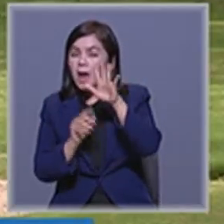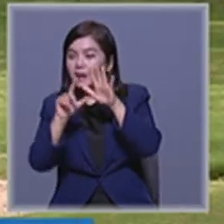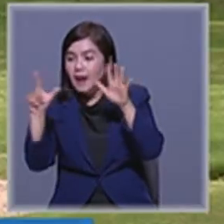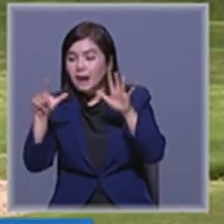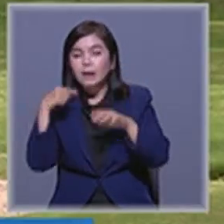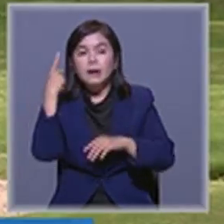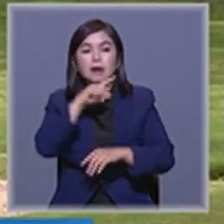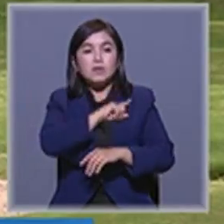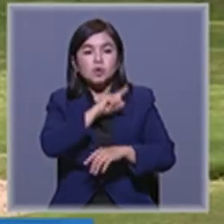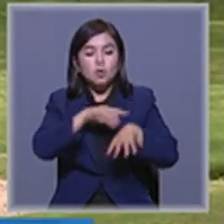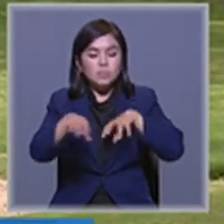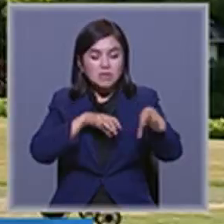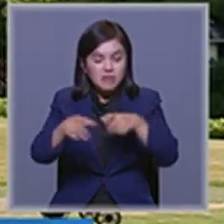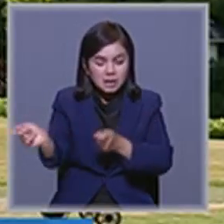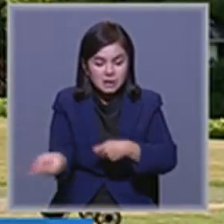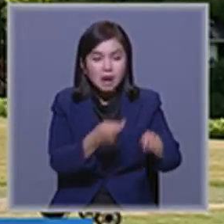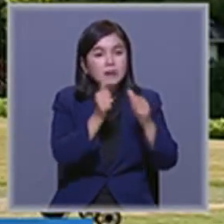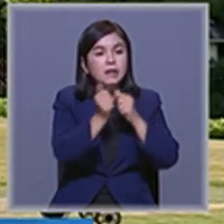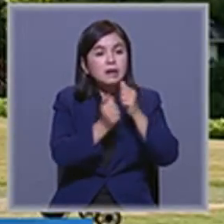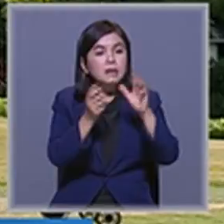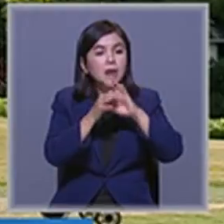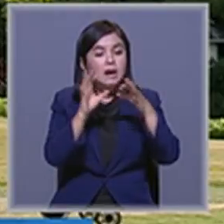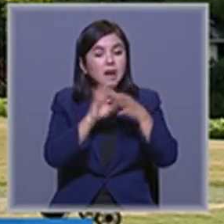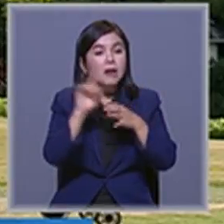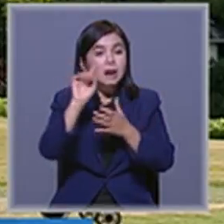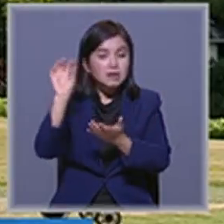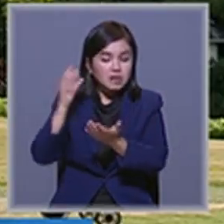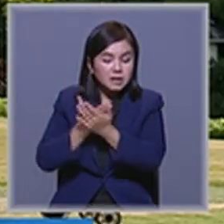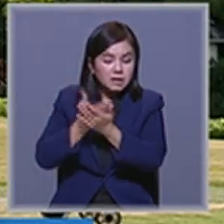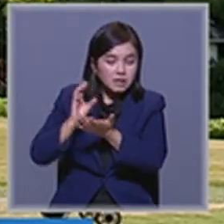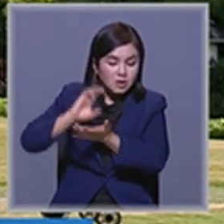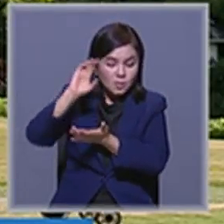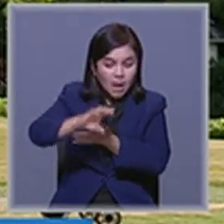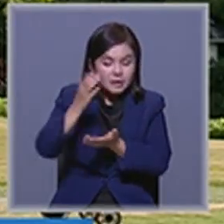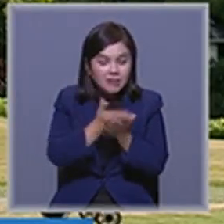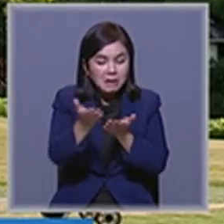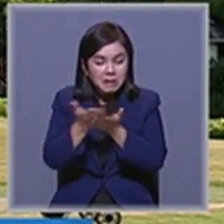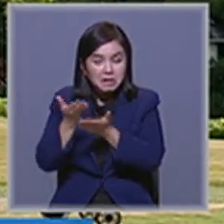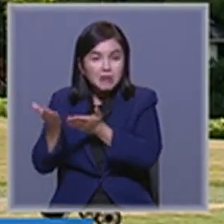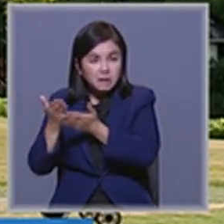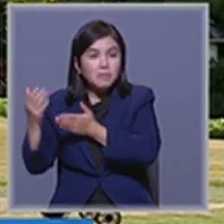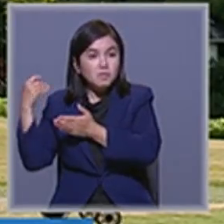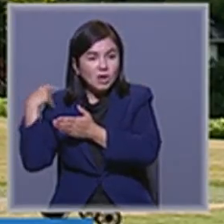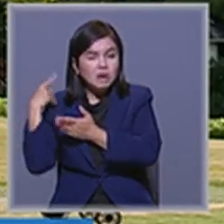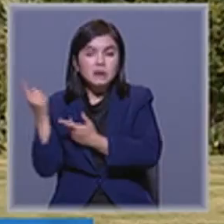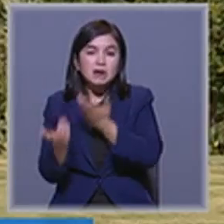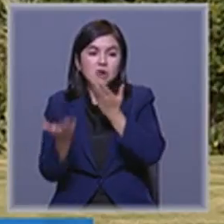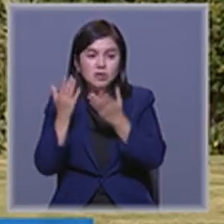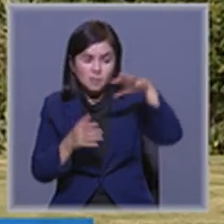ดได้มากเนี่ยมันก็มักจะเป็นหน่วยงานที่มีงบประมาณในการจัดซื ้อ หรือเป็นหน่วยงาน